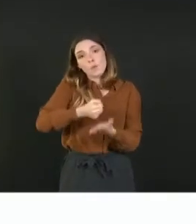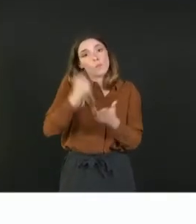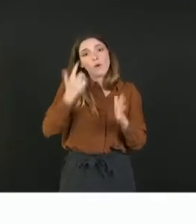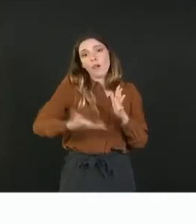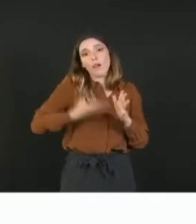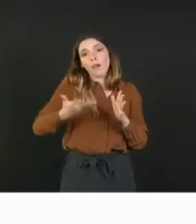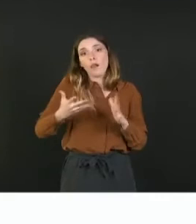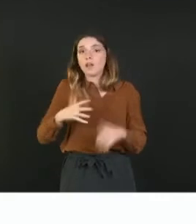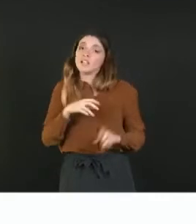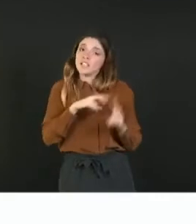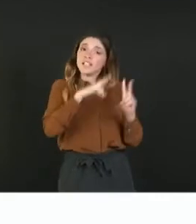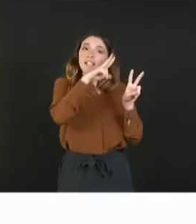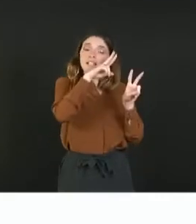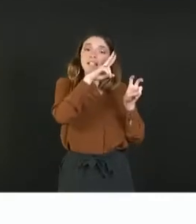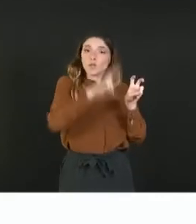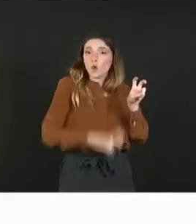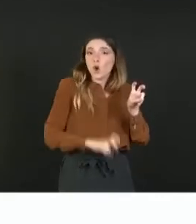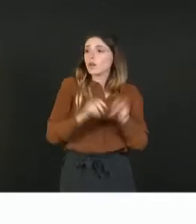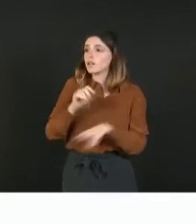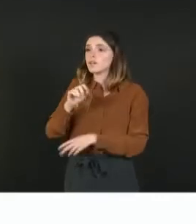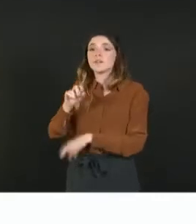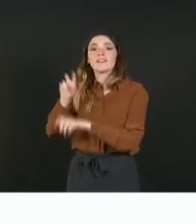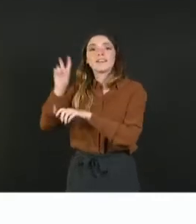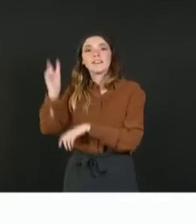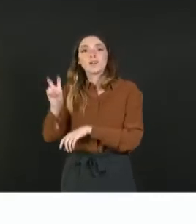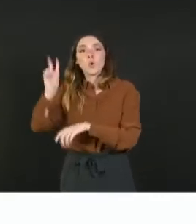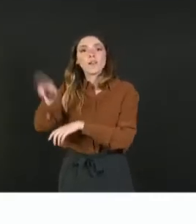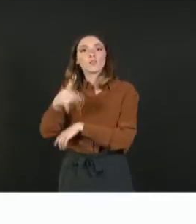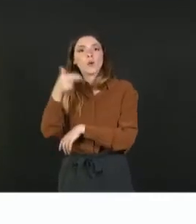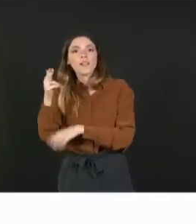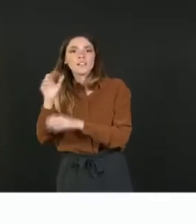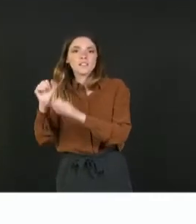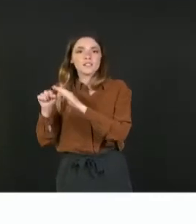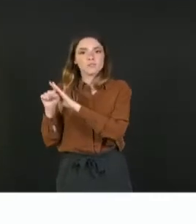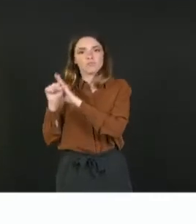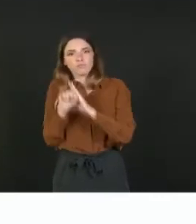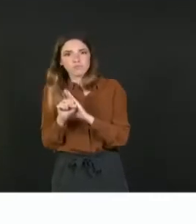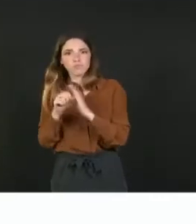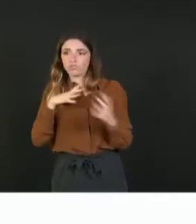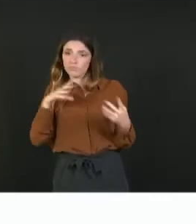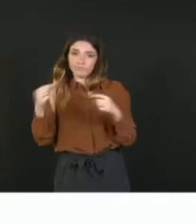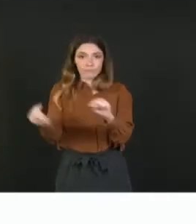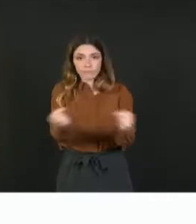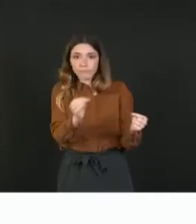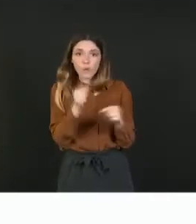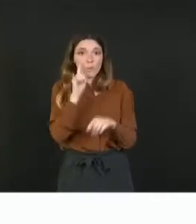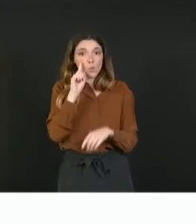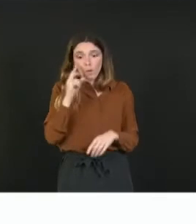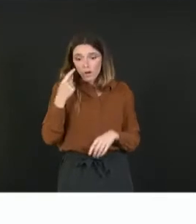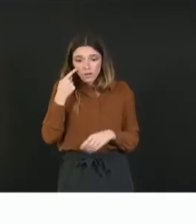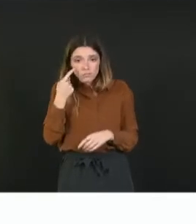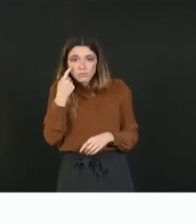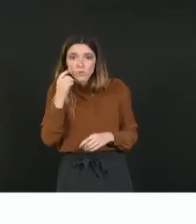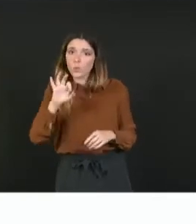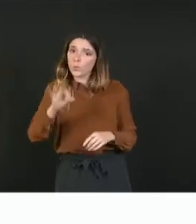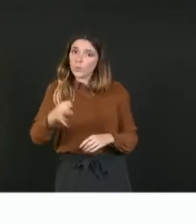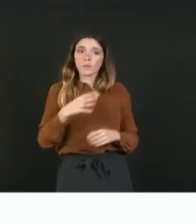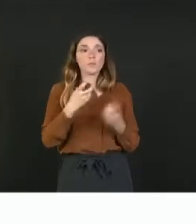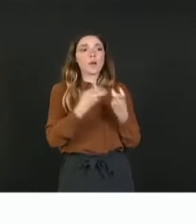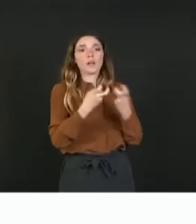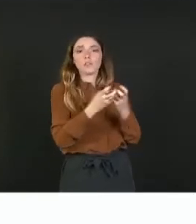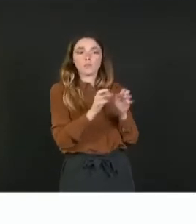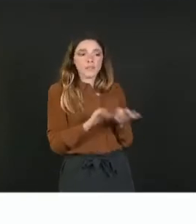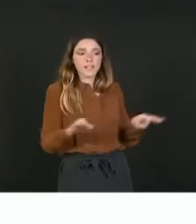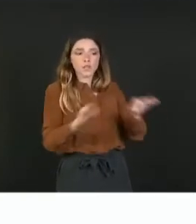pas d'accord entre eux, parce que ça dépend ce que vous regardez. Si vous regardez la flore, par exemple, effectivement, il y a des milieux qui se referment, notamment